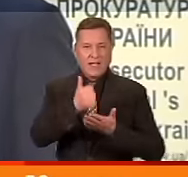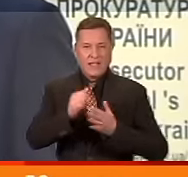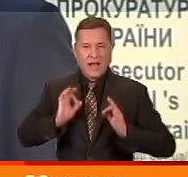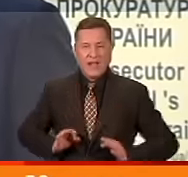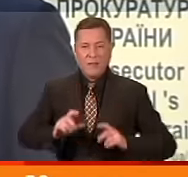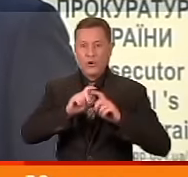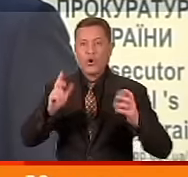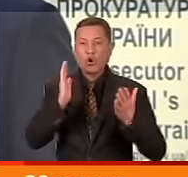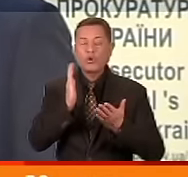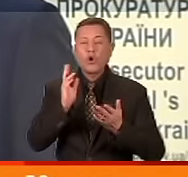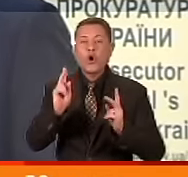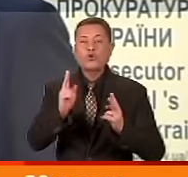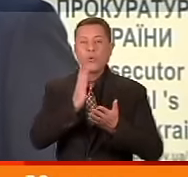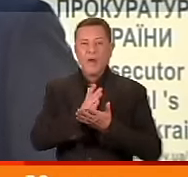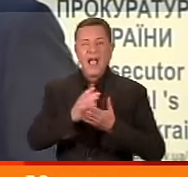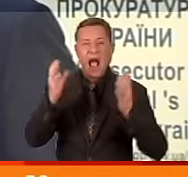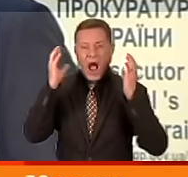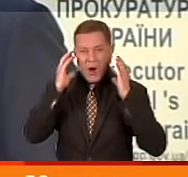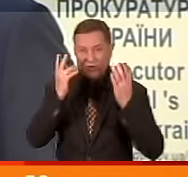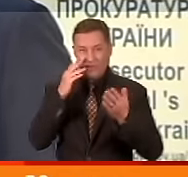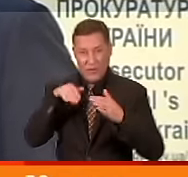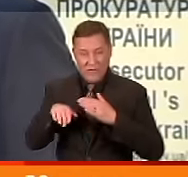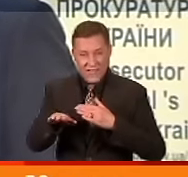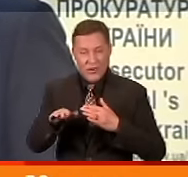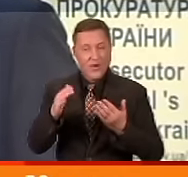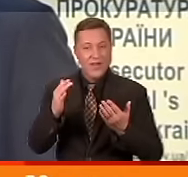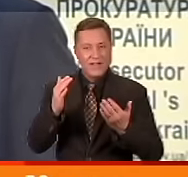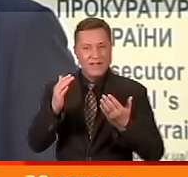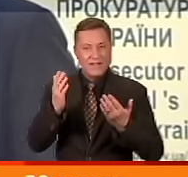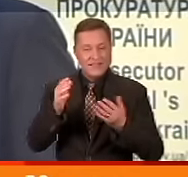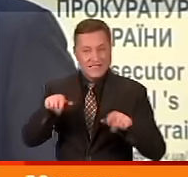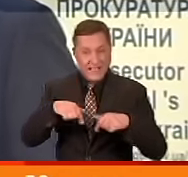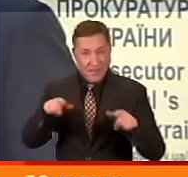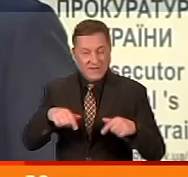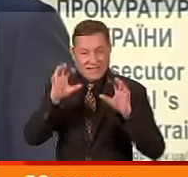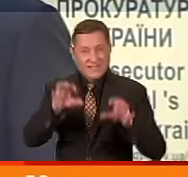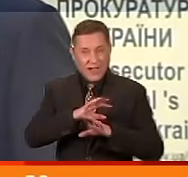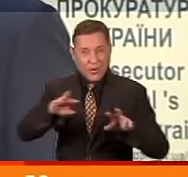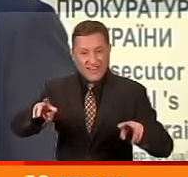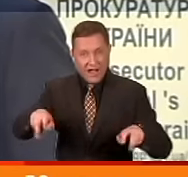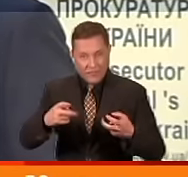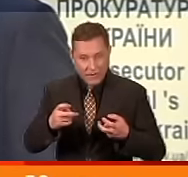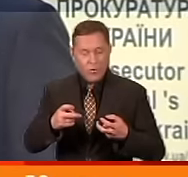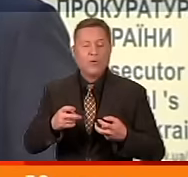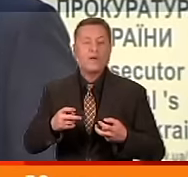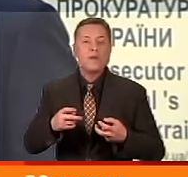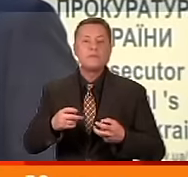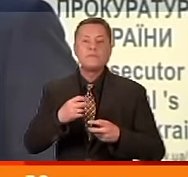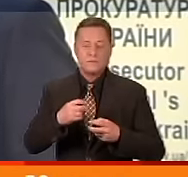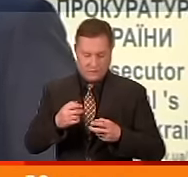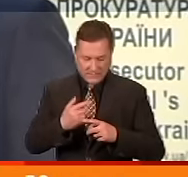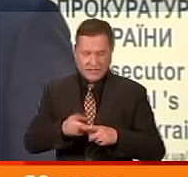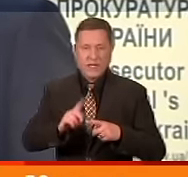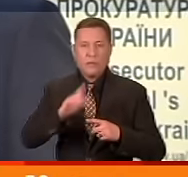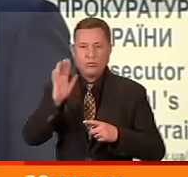або відеозапис будь-яких незаконних вимог працівників прокуратури або інших силових структур, надали про